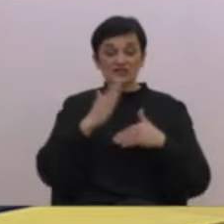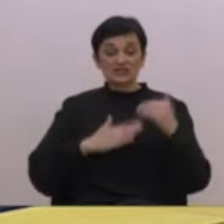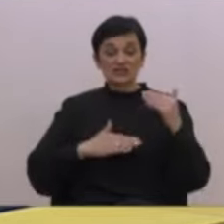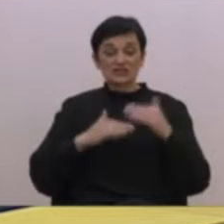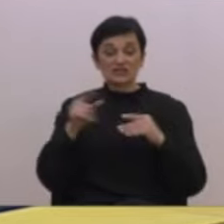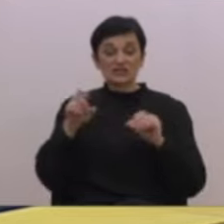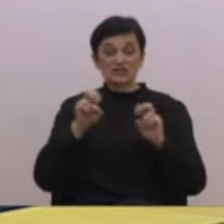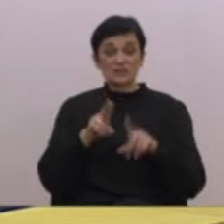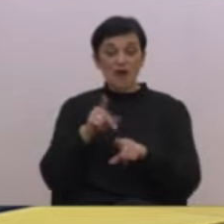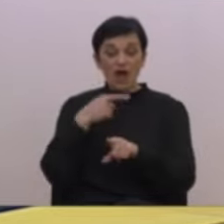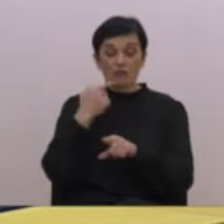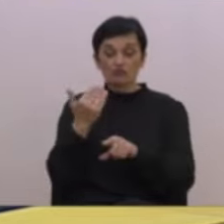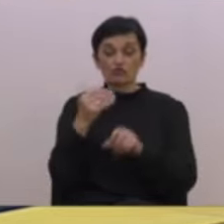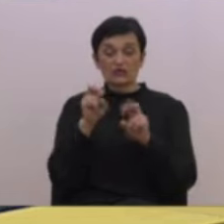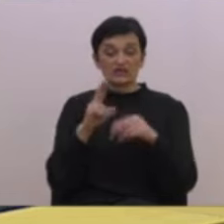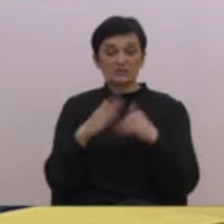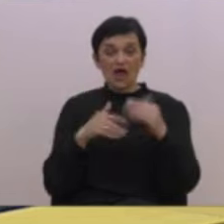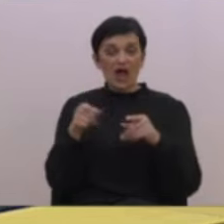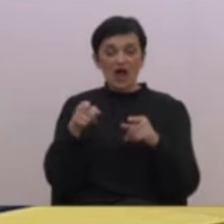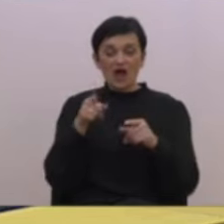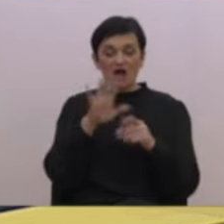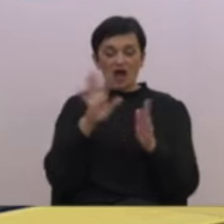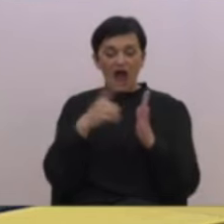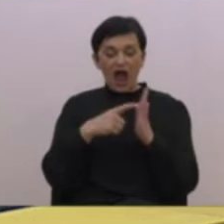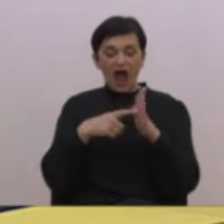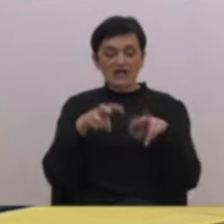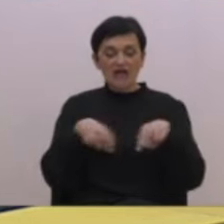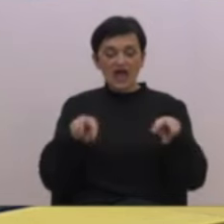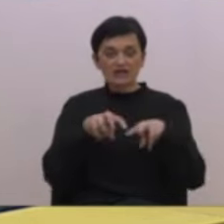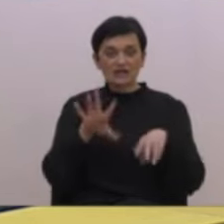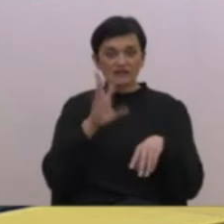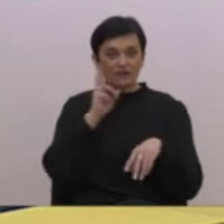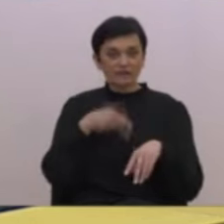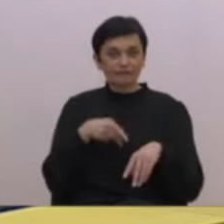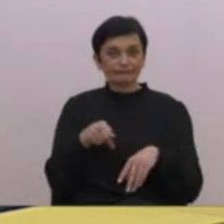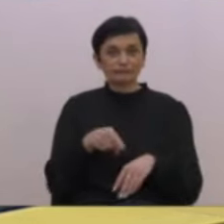რომ სპეციალიზაცია არ ერკვევა. ხო.